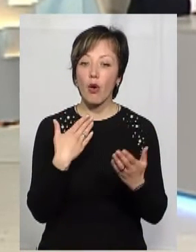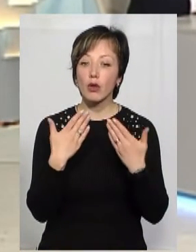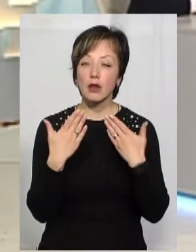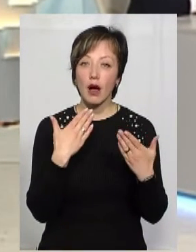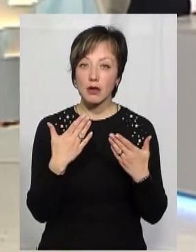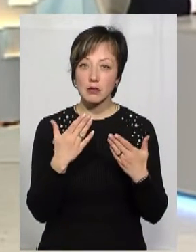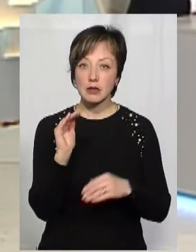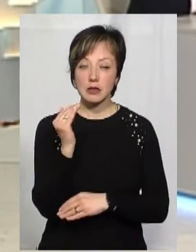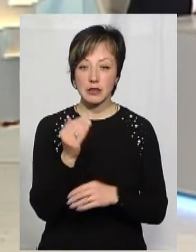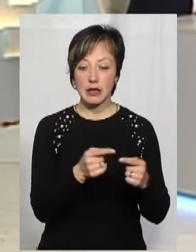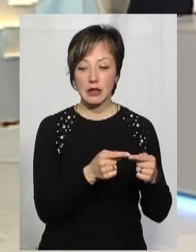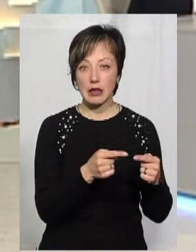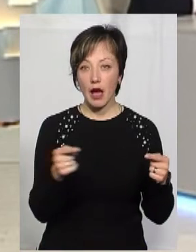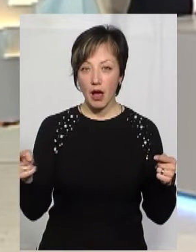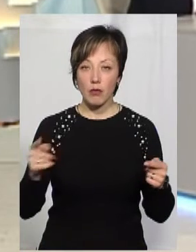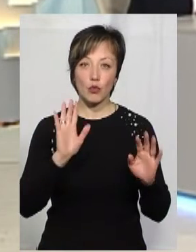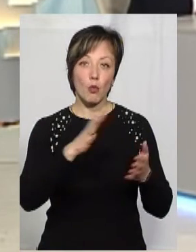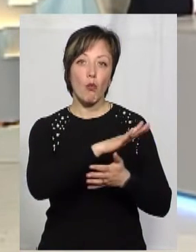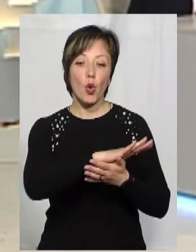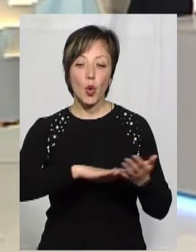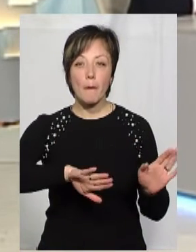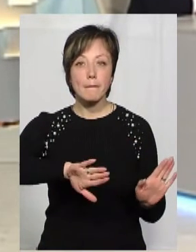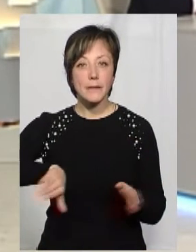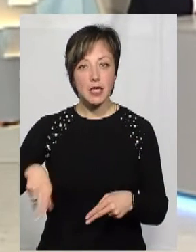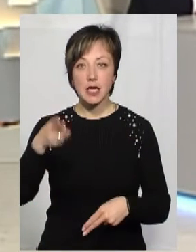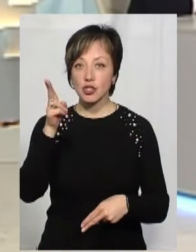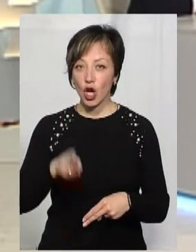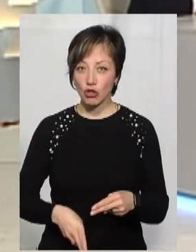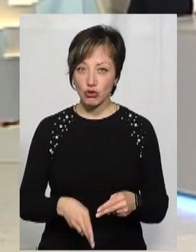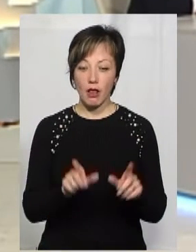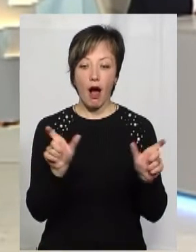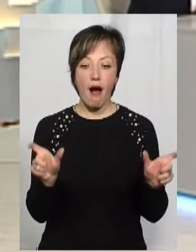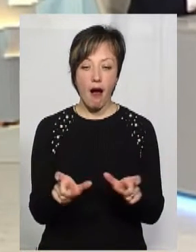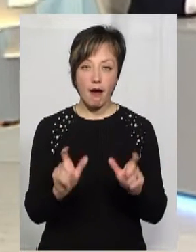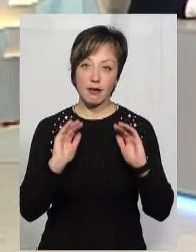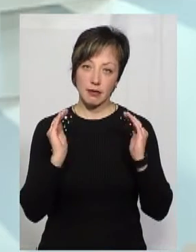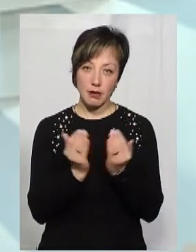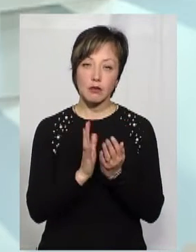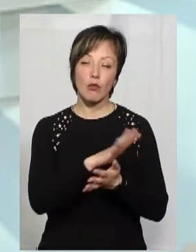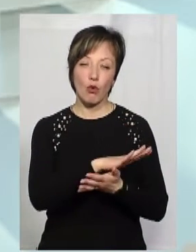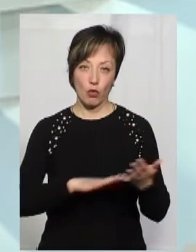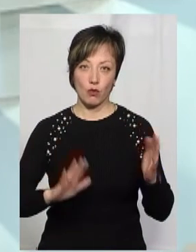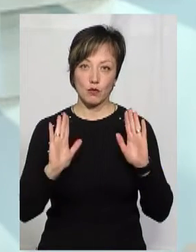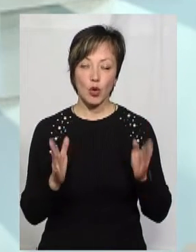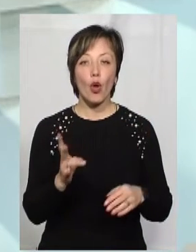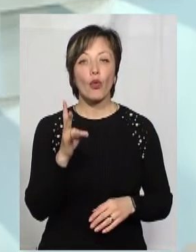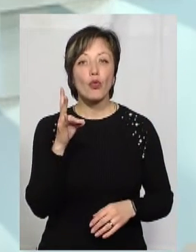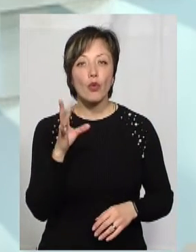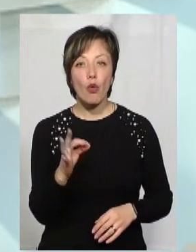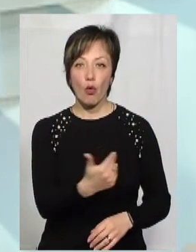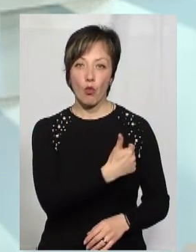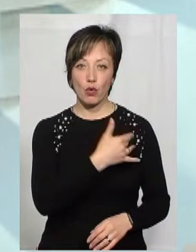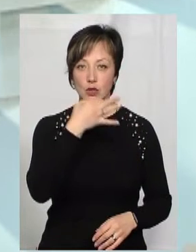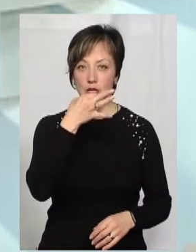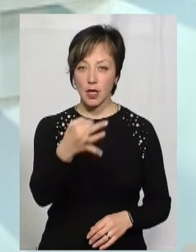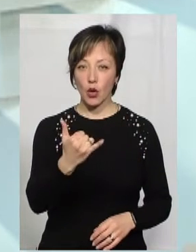дитиною, ці терміни будуть продовжені. Після того, як знімуть карантин, далі буде продовжуватись. Але мушу вам сказати, що в